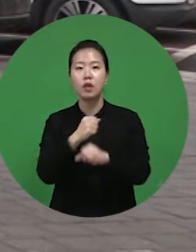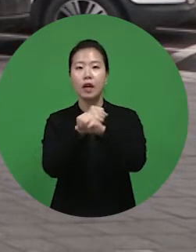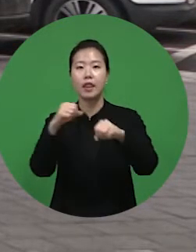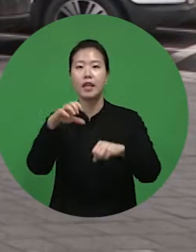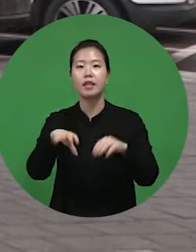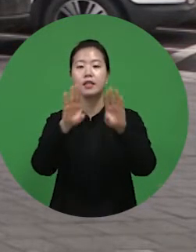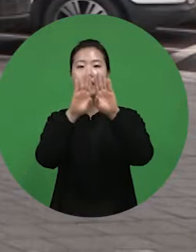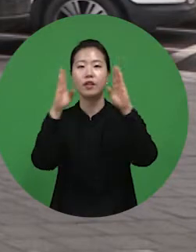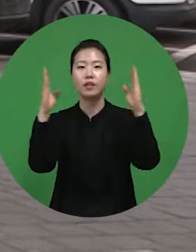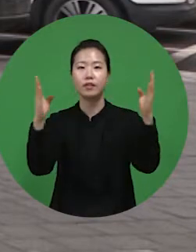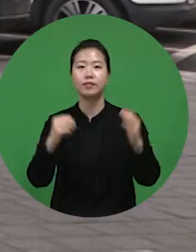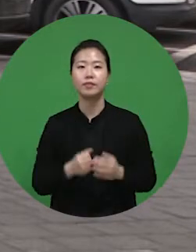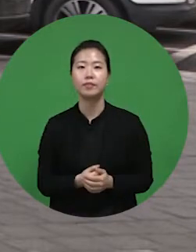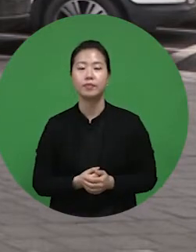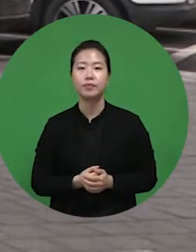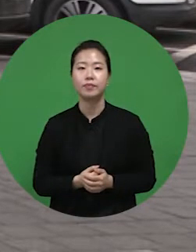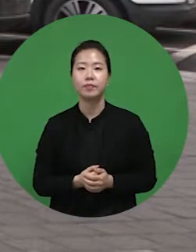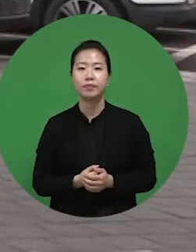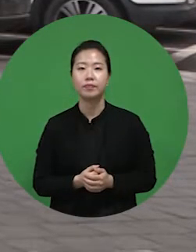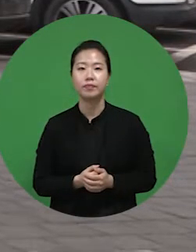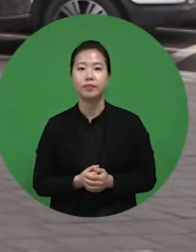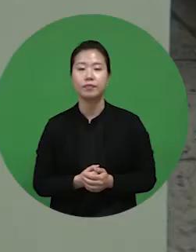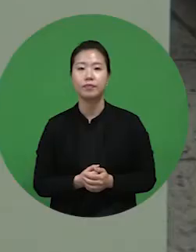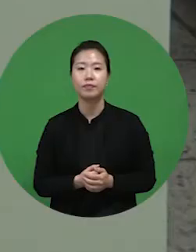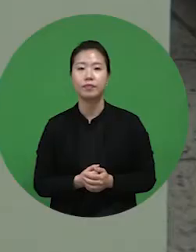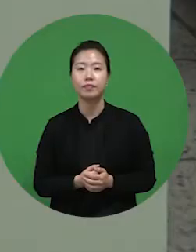구로구청 강당에서 열렸습니다.